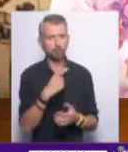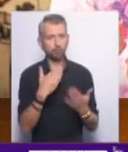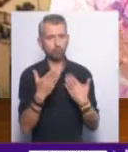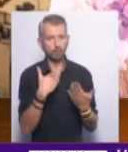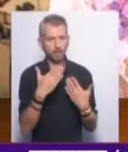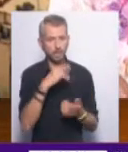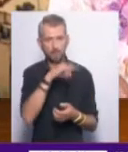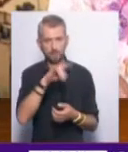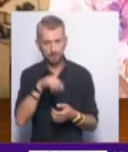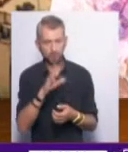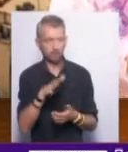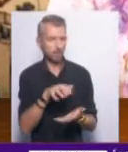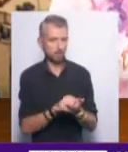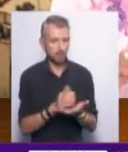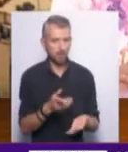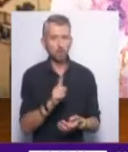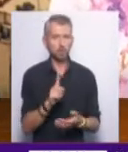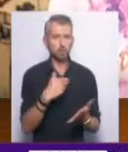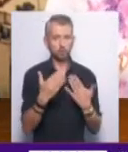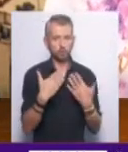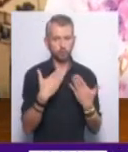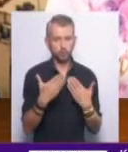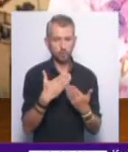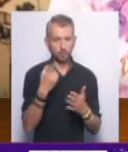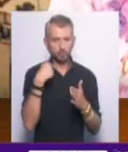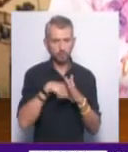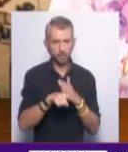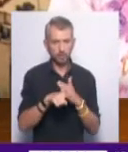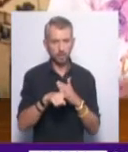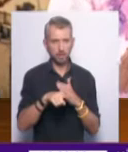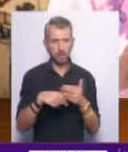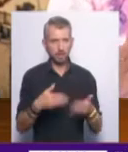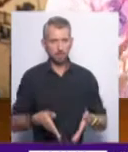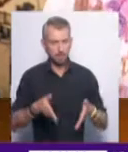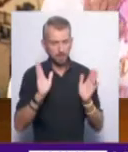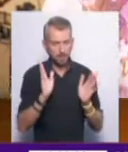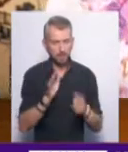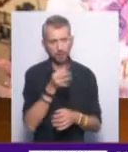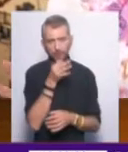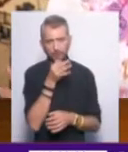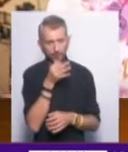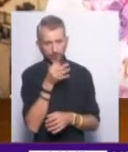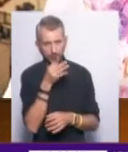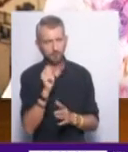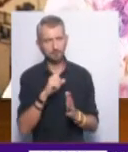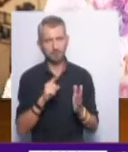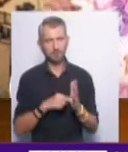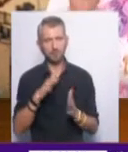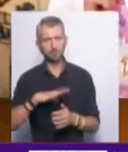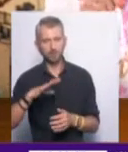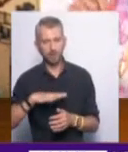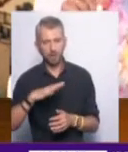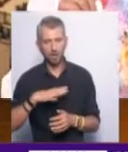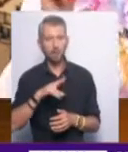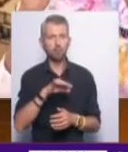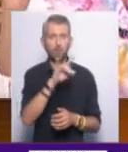вікон, займемося. Те, що стосується внутрі під'їздів, поки що питання чекає. По